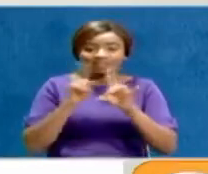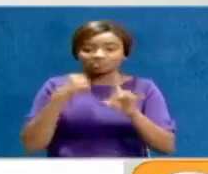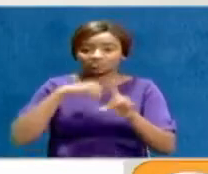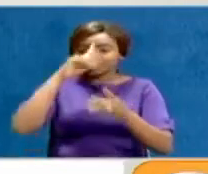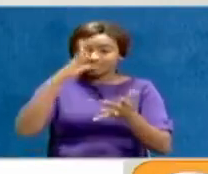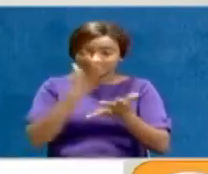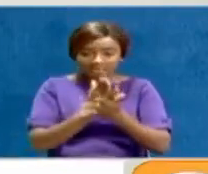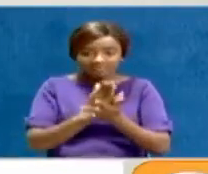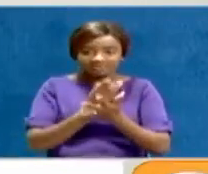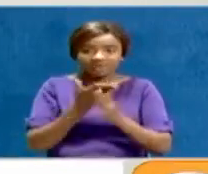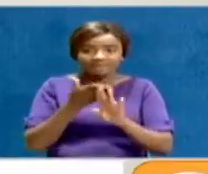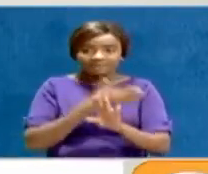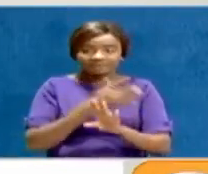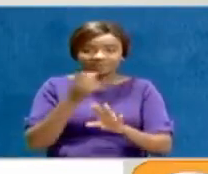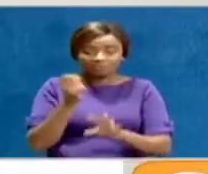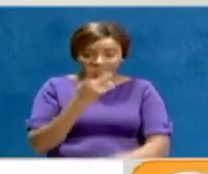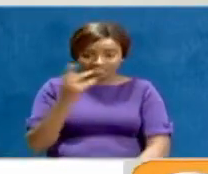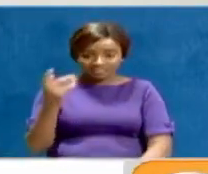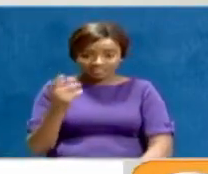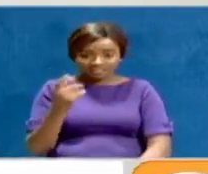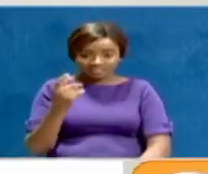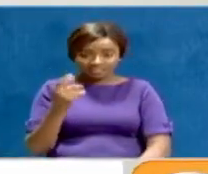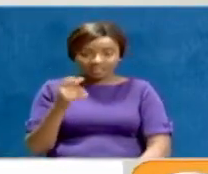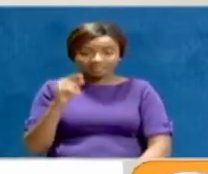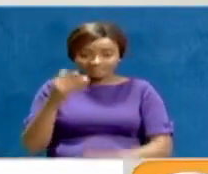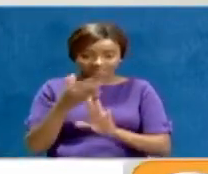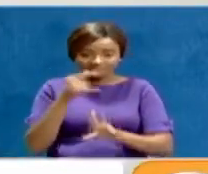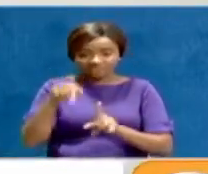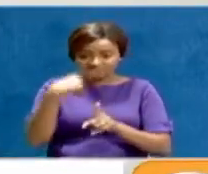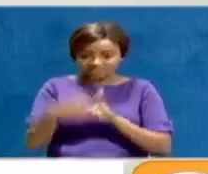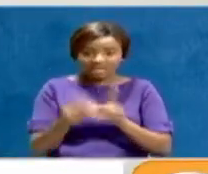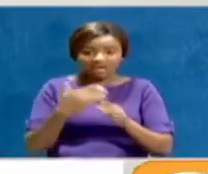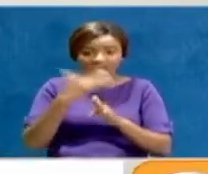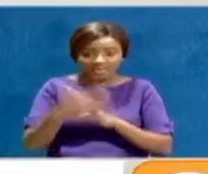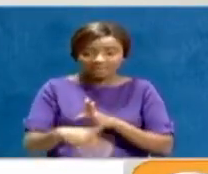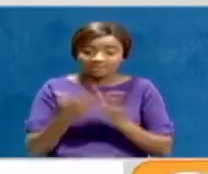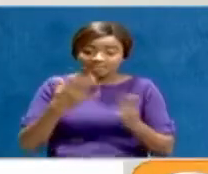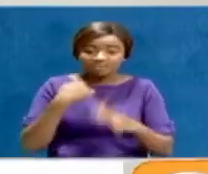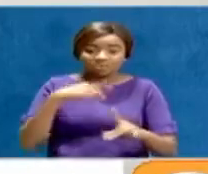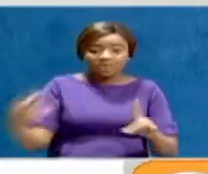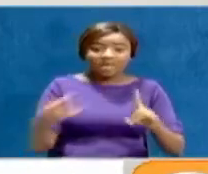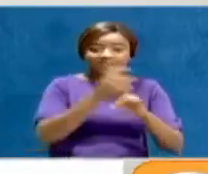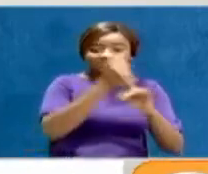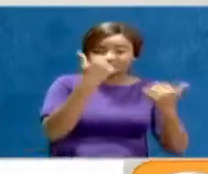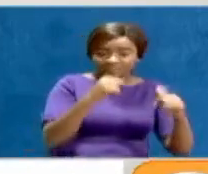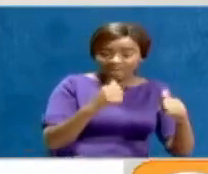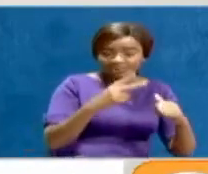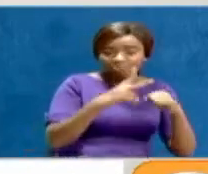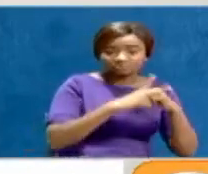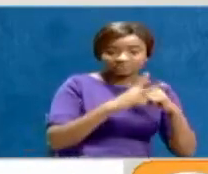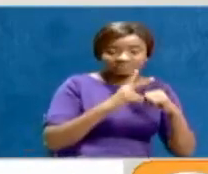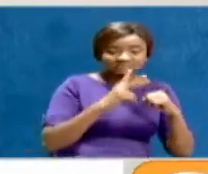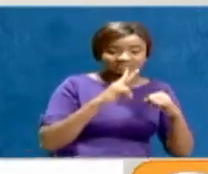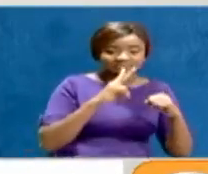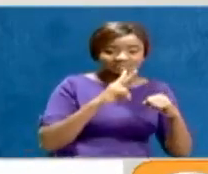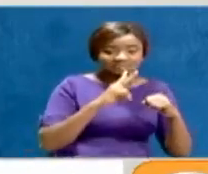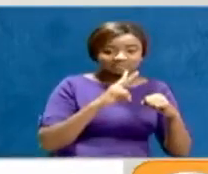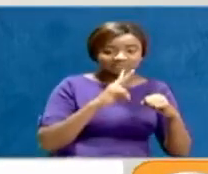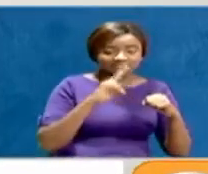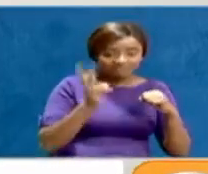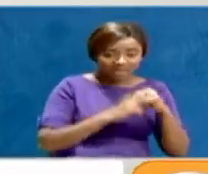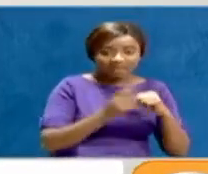tunaamini kuwa kabla ya mwisho wa mwaka huu hata kama itakuwa hatujafika milioni 750